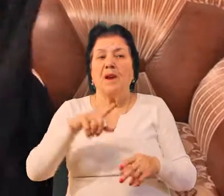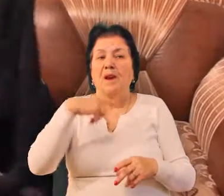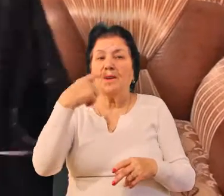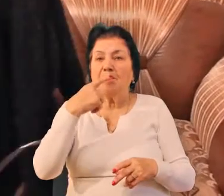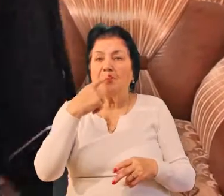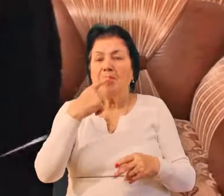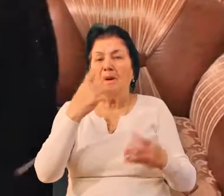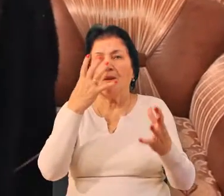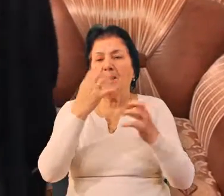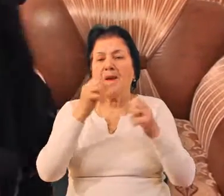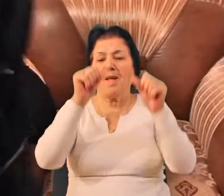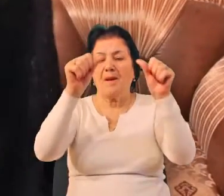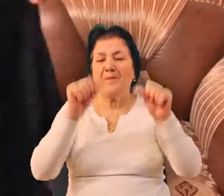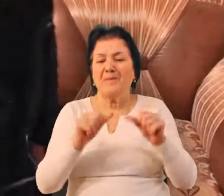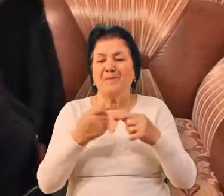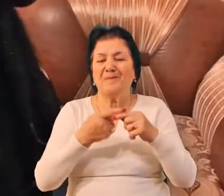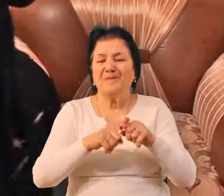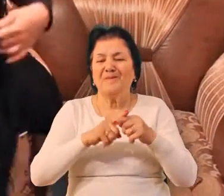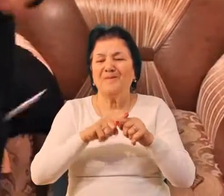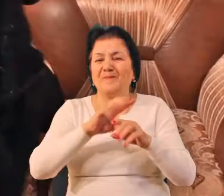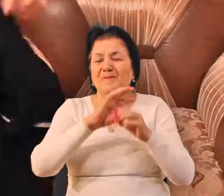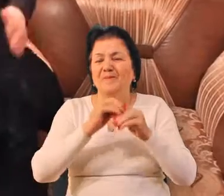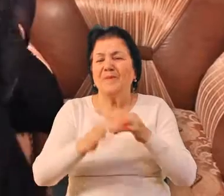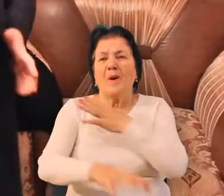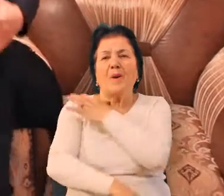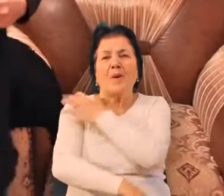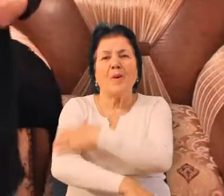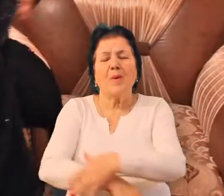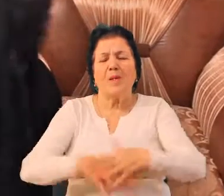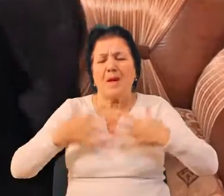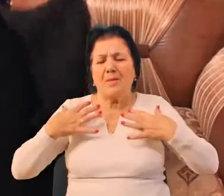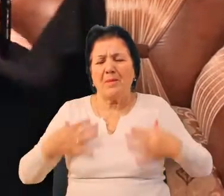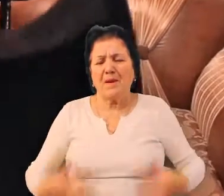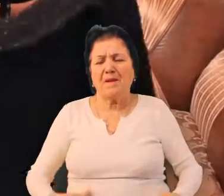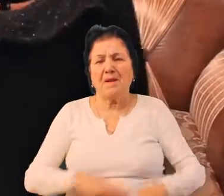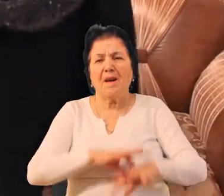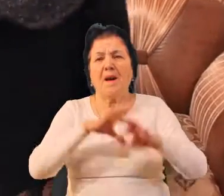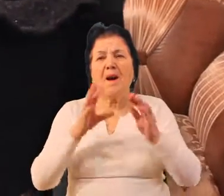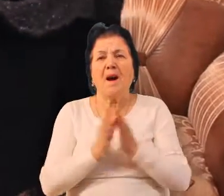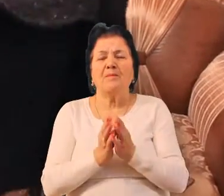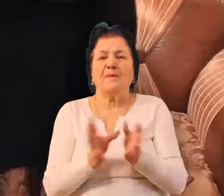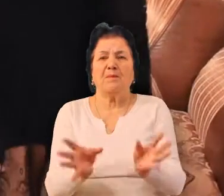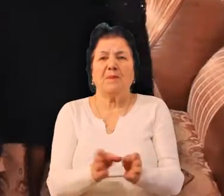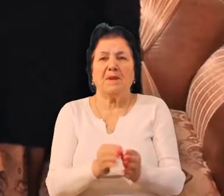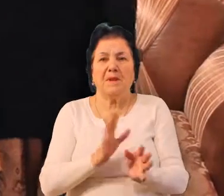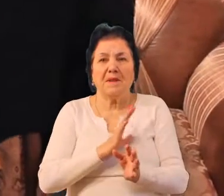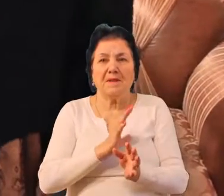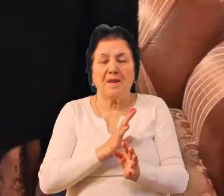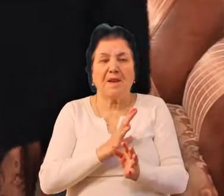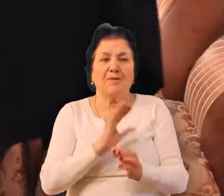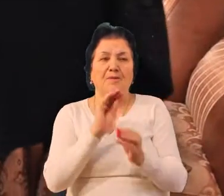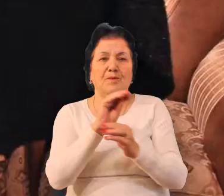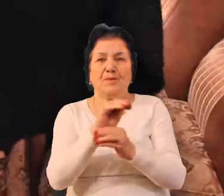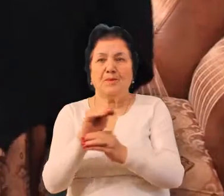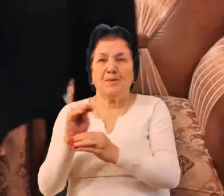Bütün qolları, bədəni, hamısı bir yerdədir, üstündədir. Bir xeyli səsini millə toxumuşam, bir xeyli